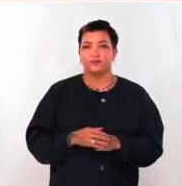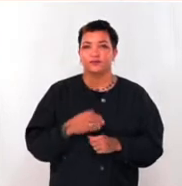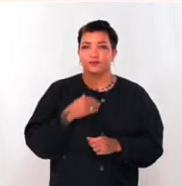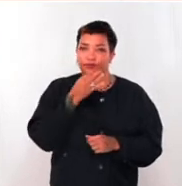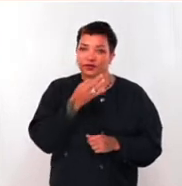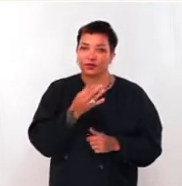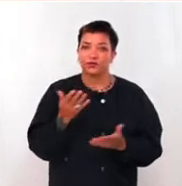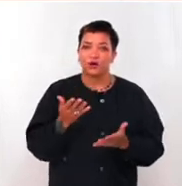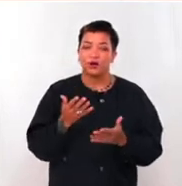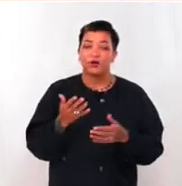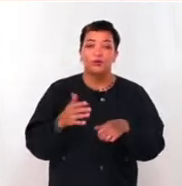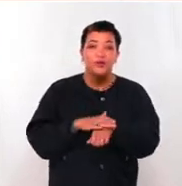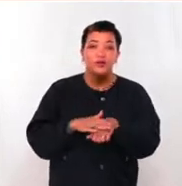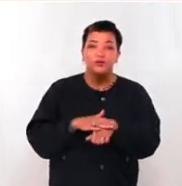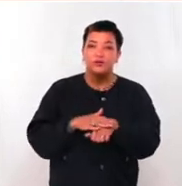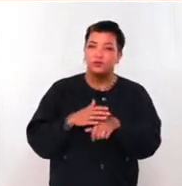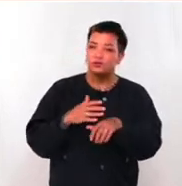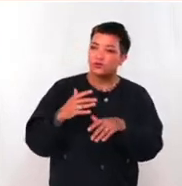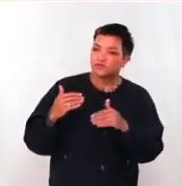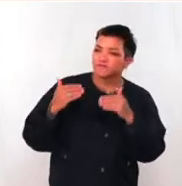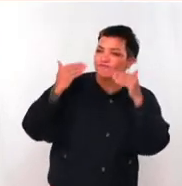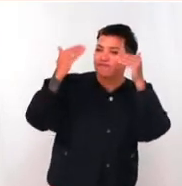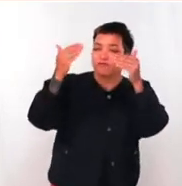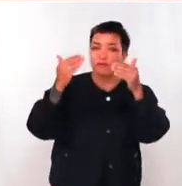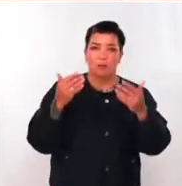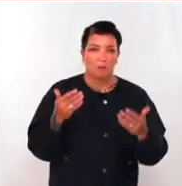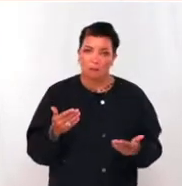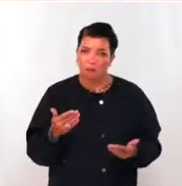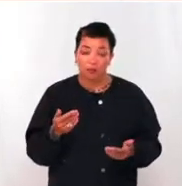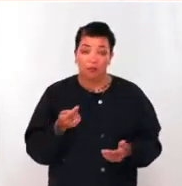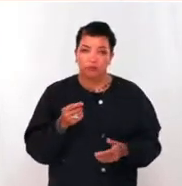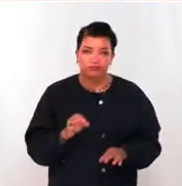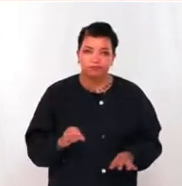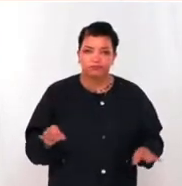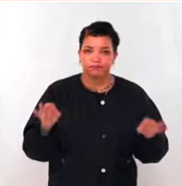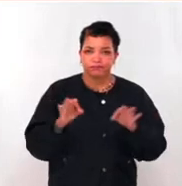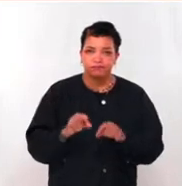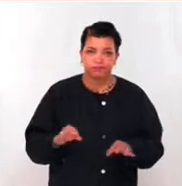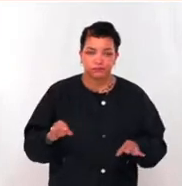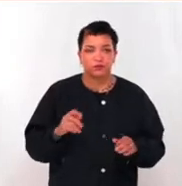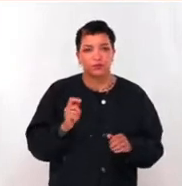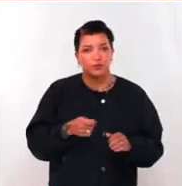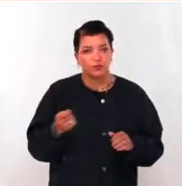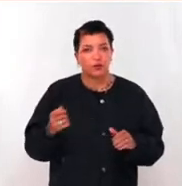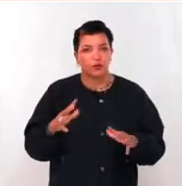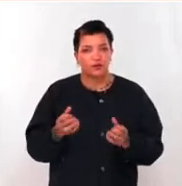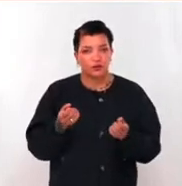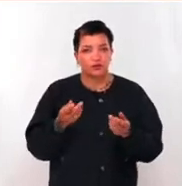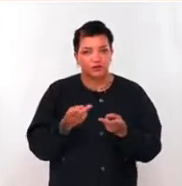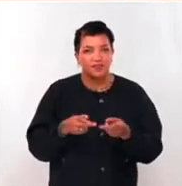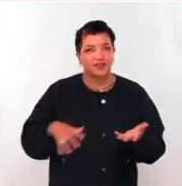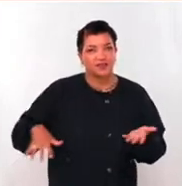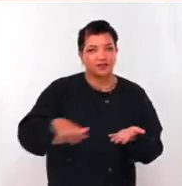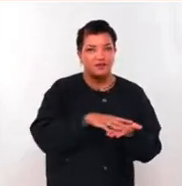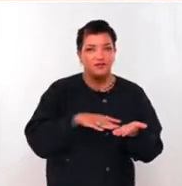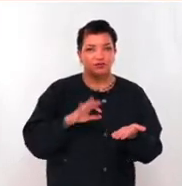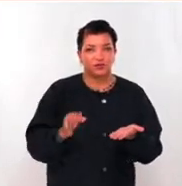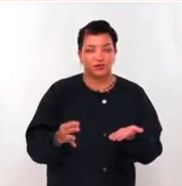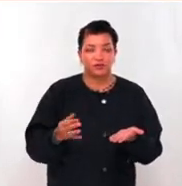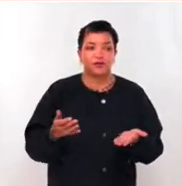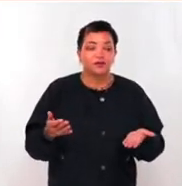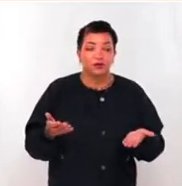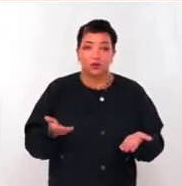politique ambitieuse sur ce sujet aujourd'hui menée par la mairie, même si c'est aussi une compétence métropolitaine, je le sais bien, mais en tout cas, aujourd'hui, rien